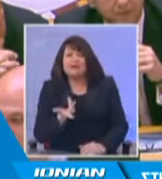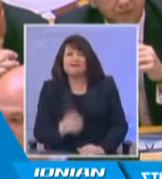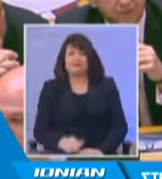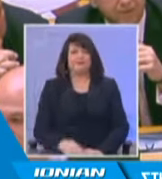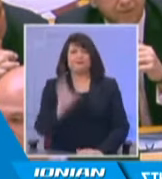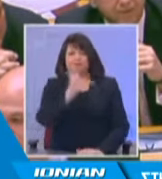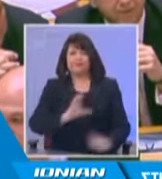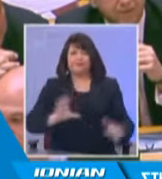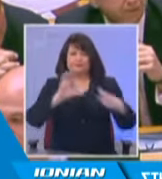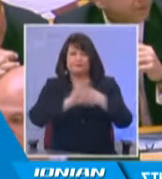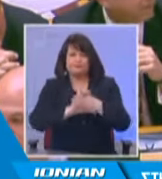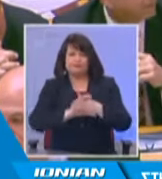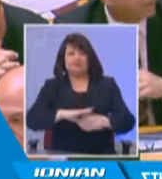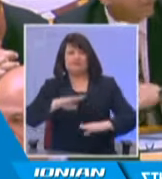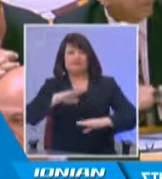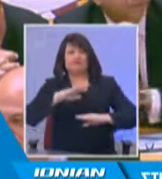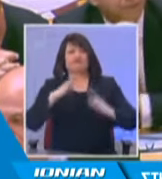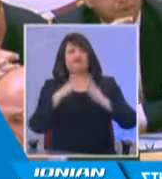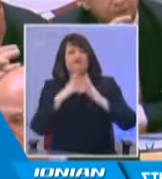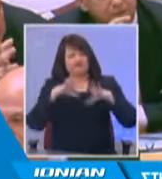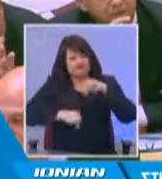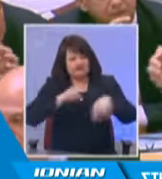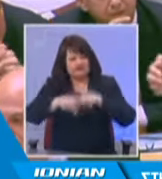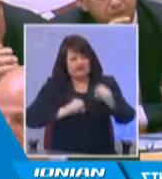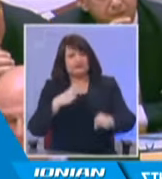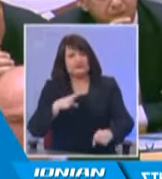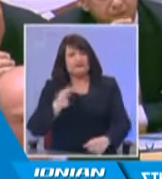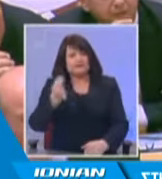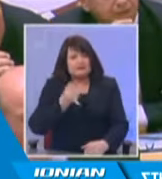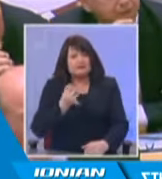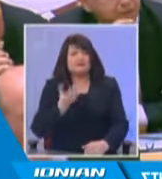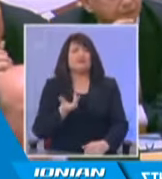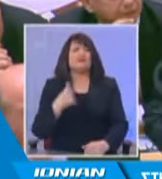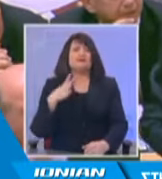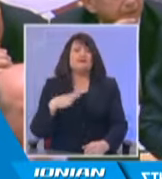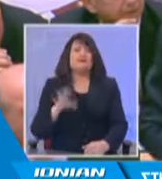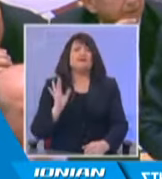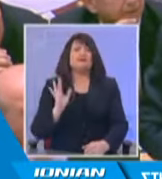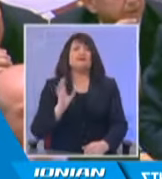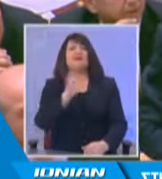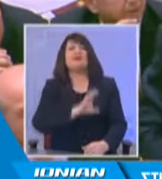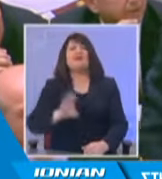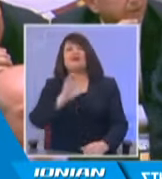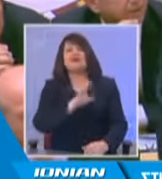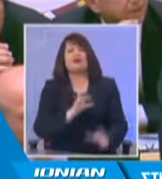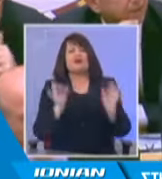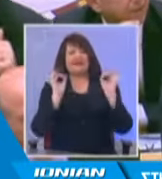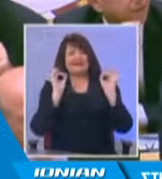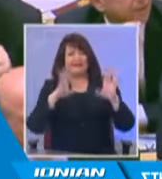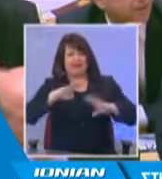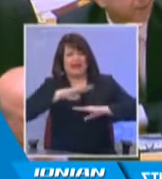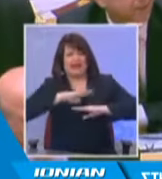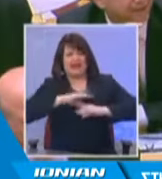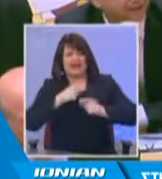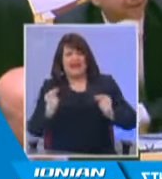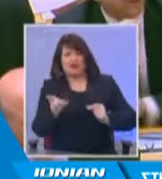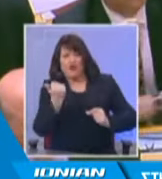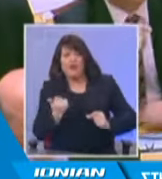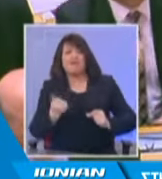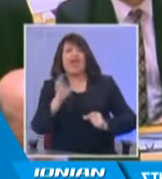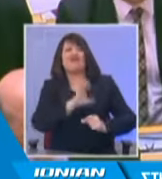Ένωση είναι εμπεριδευτική δύναμη και ξεκαθάριζε η διακήρυξη ότι θέλετε Ευρώπη χωρίς ΝΑΤΟ και Ευρωστρατό. Μα